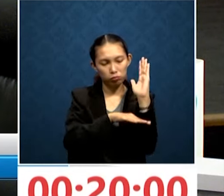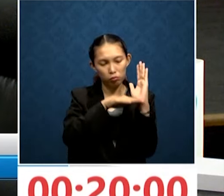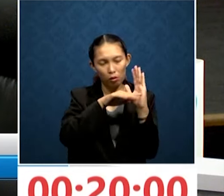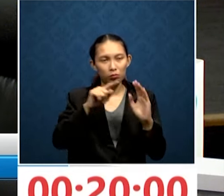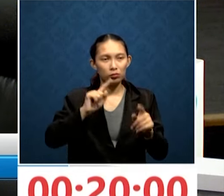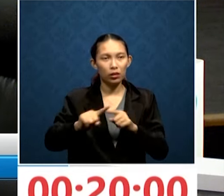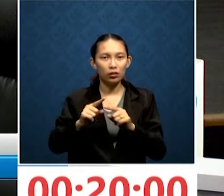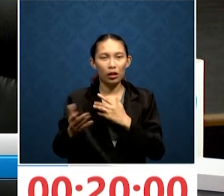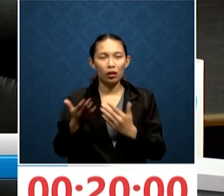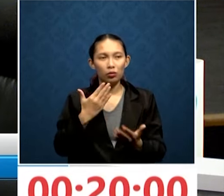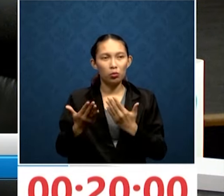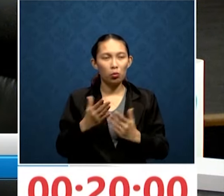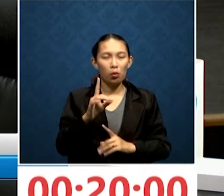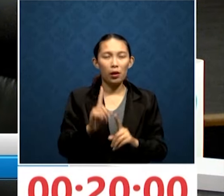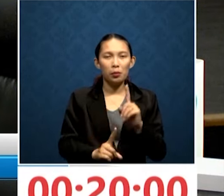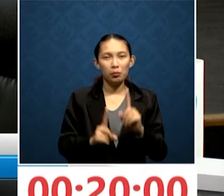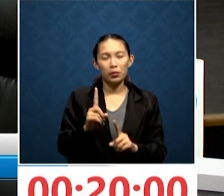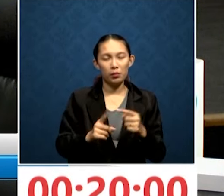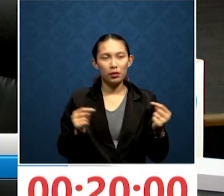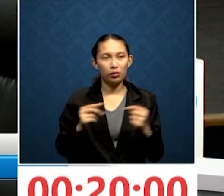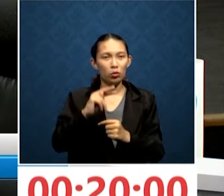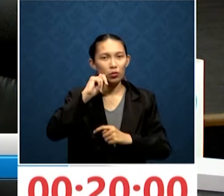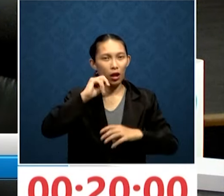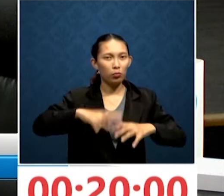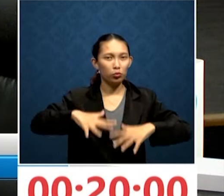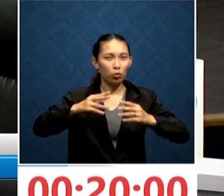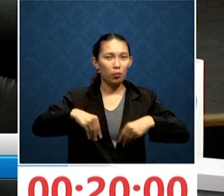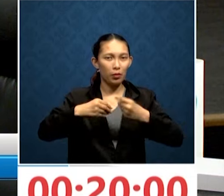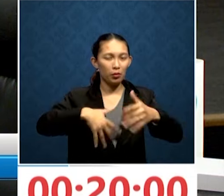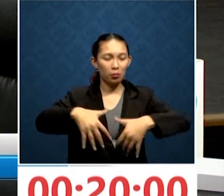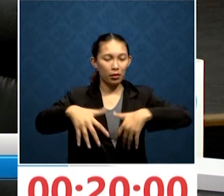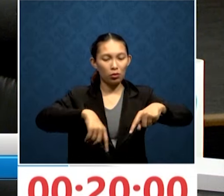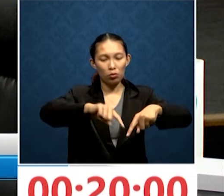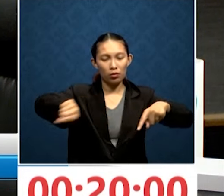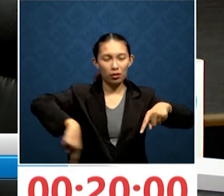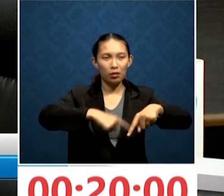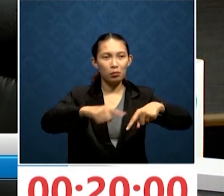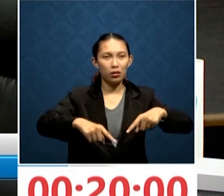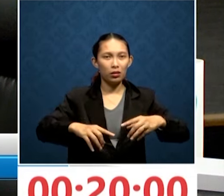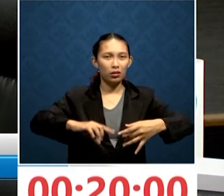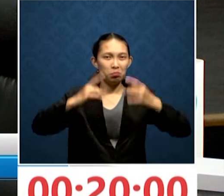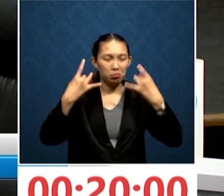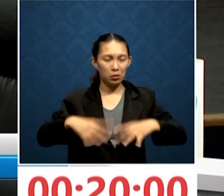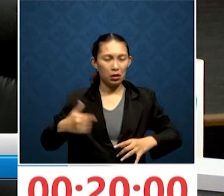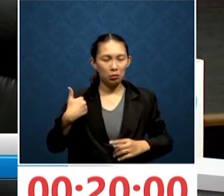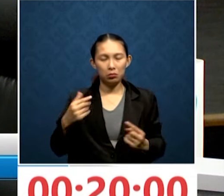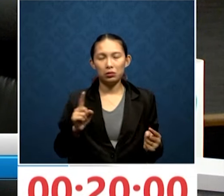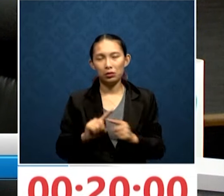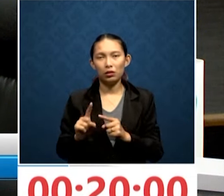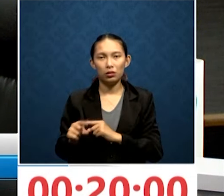การคาดการเรื่องของน้ำท่วมให้กับประชาชนในพื้นที่ที่มีความเสี่ยงได้อย่างทันท่